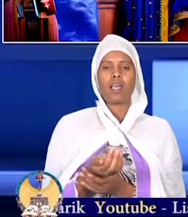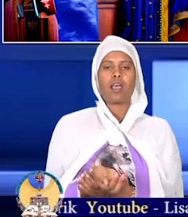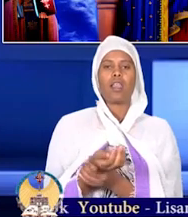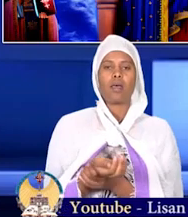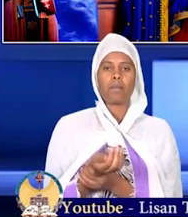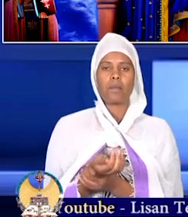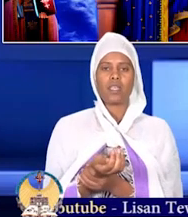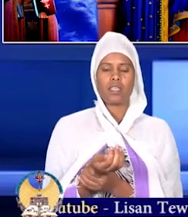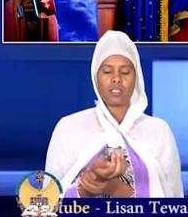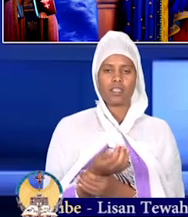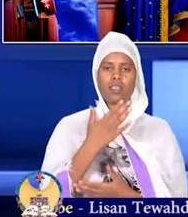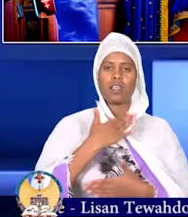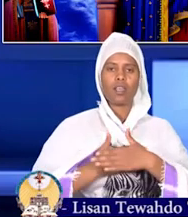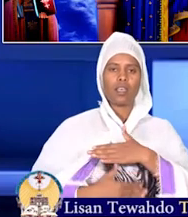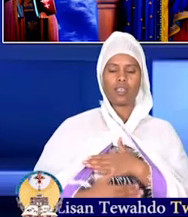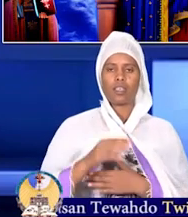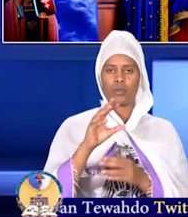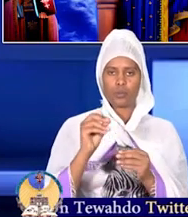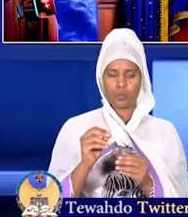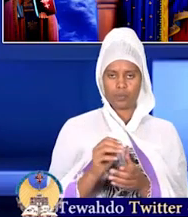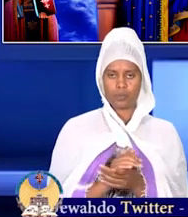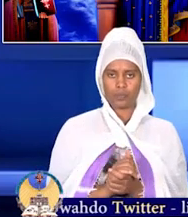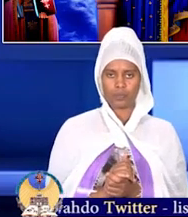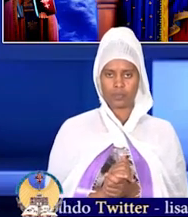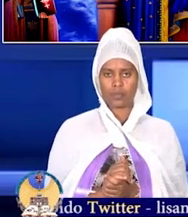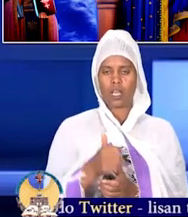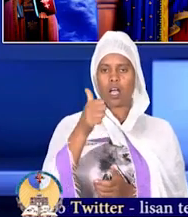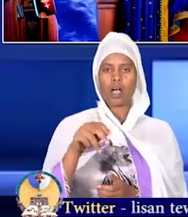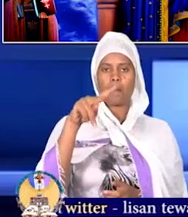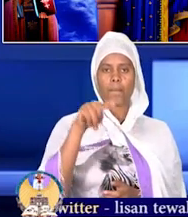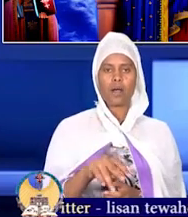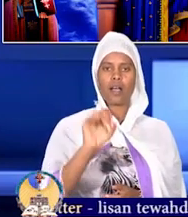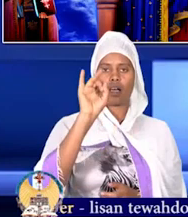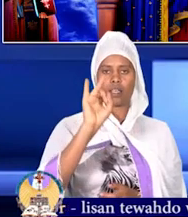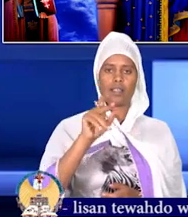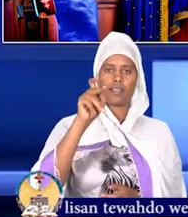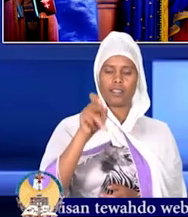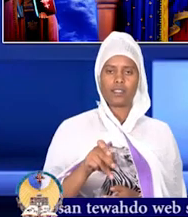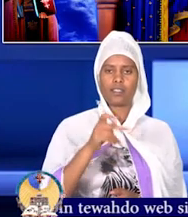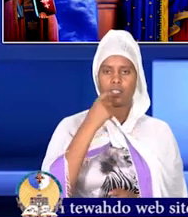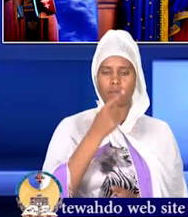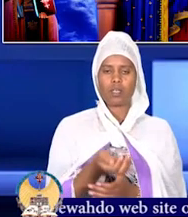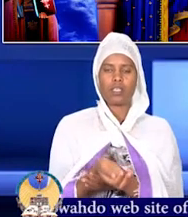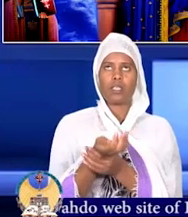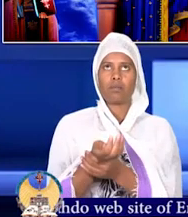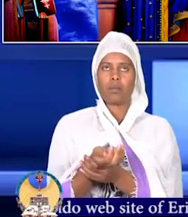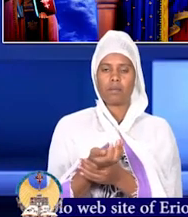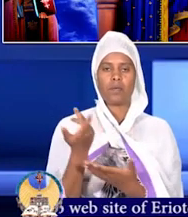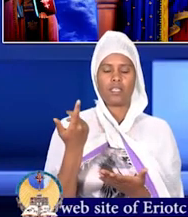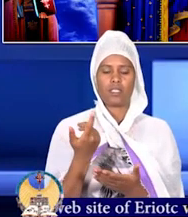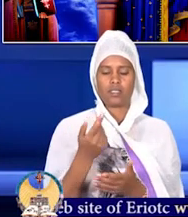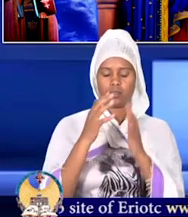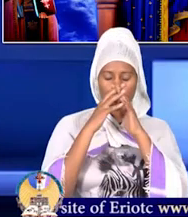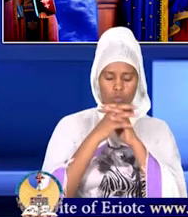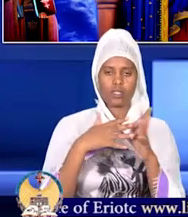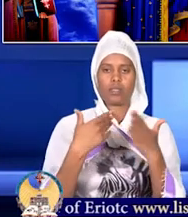ተንበለ፣ ለመነ፣ ኣማለደ ካብ ዝብል ቃል ዝወፀ ኮይኑ ተንባሊ